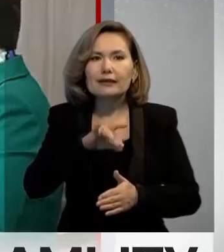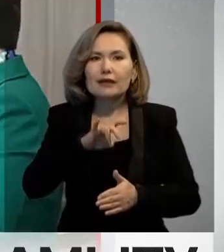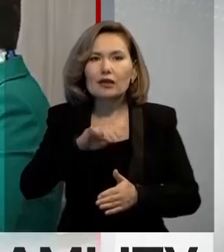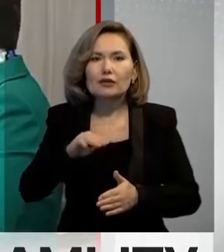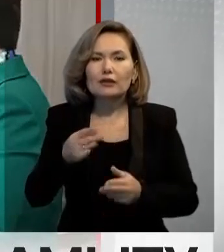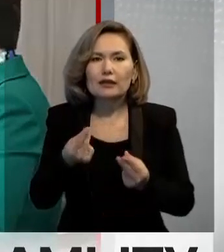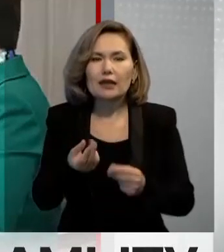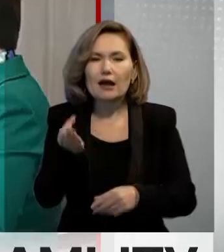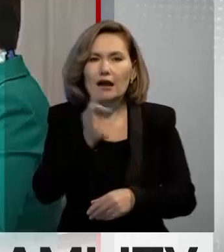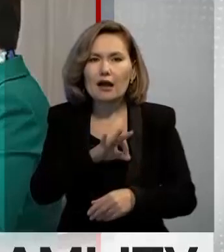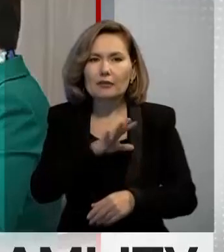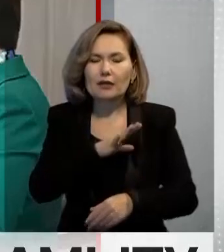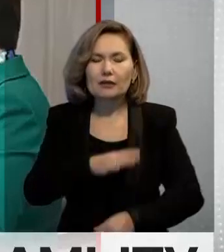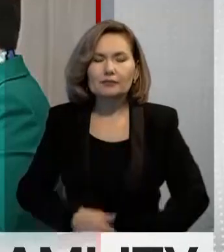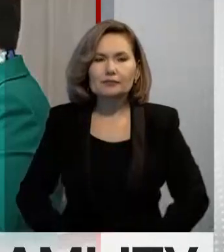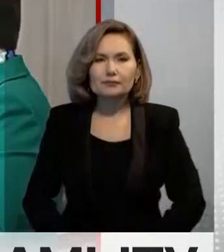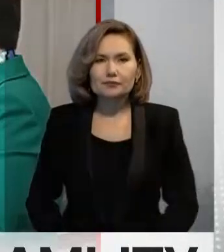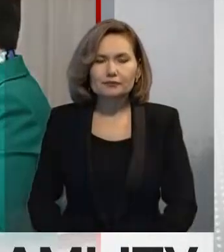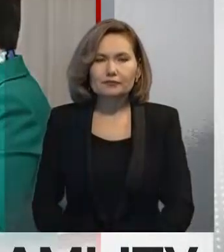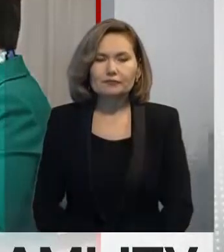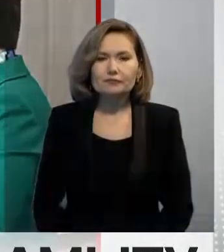қаржысы қамтылған.